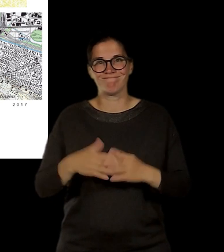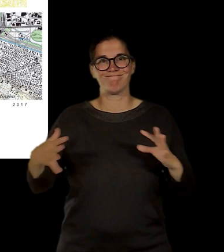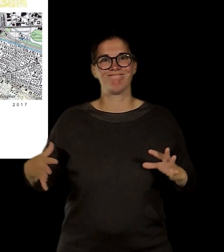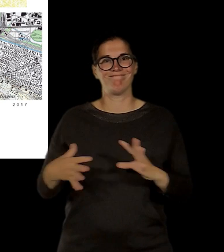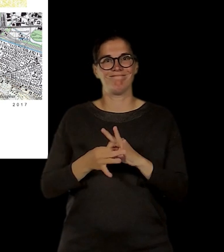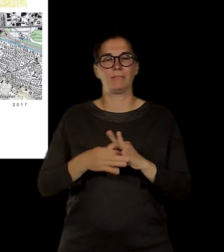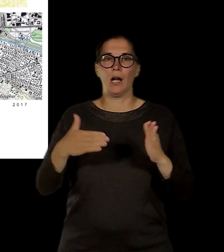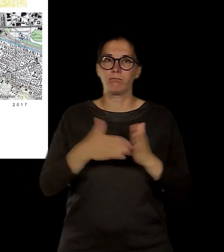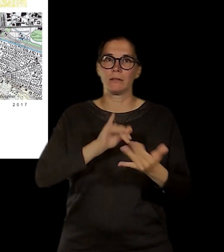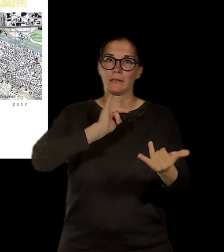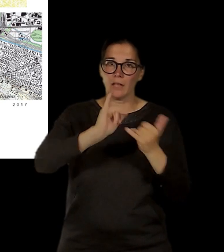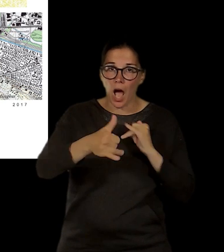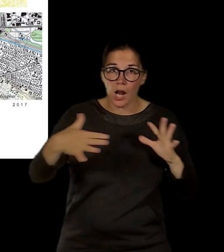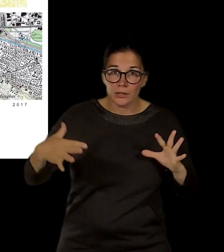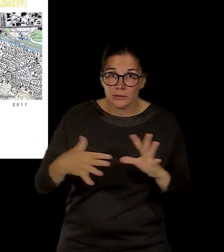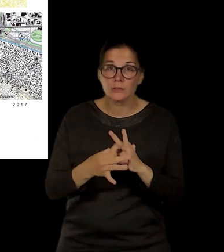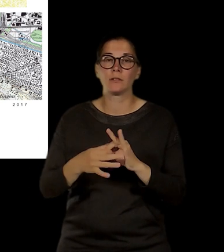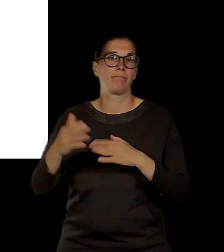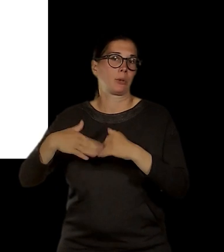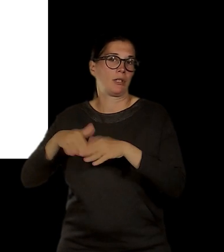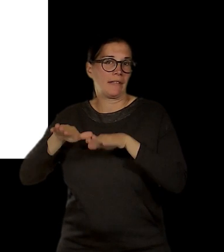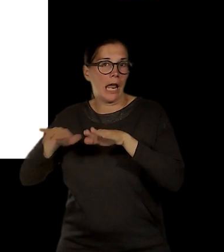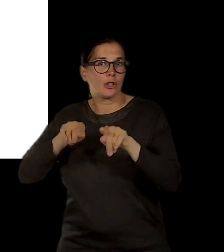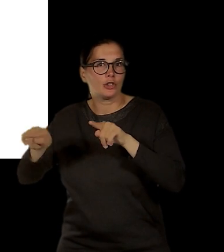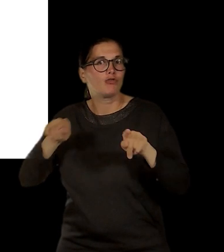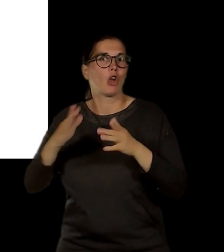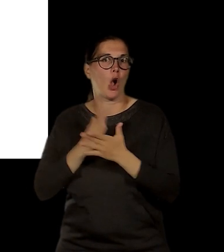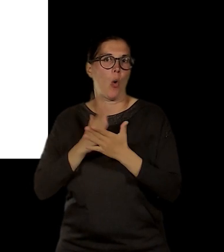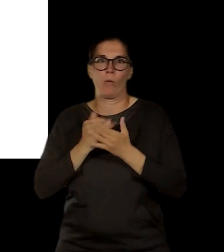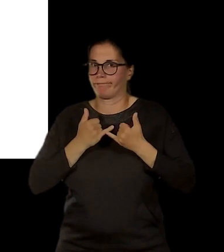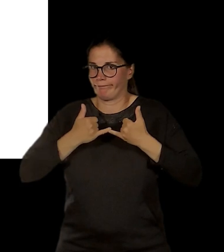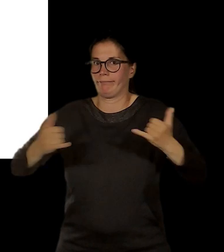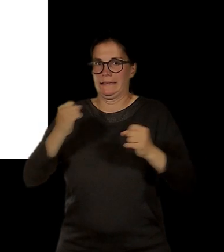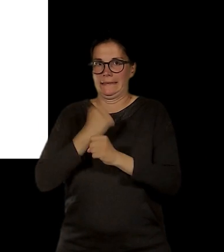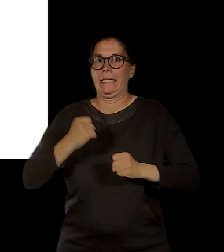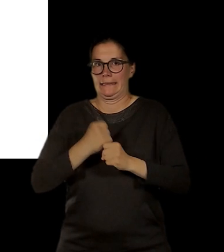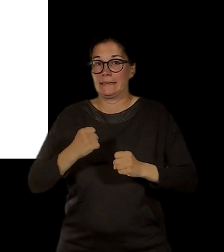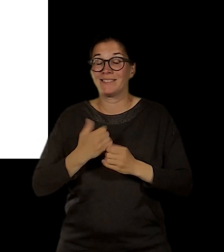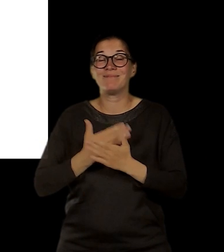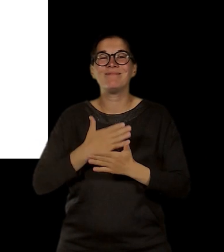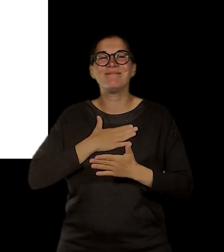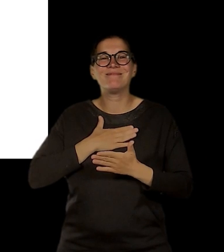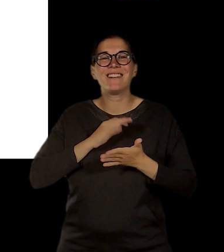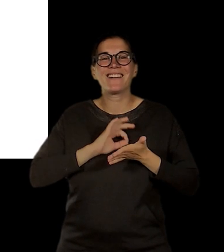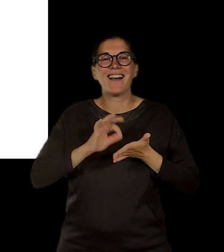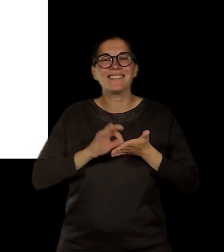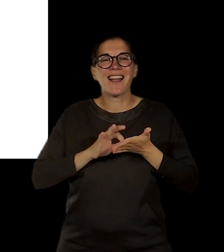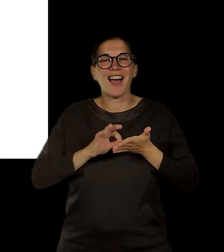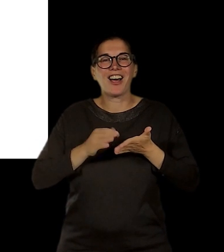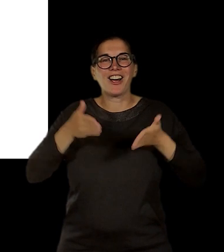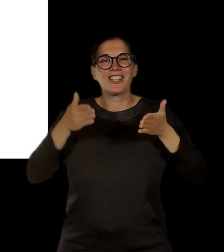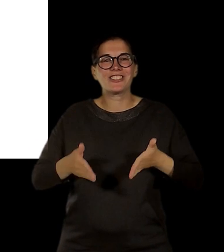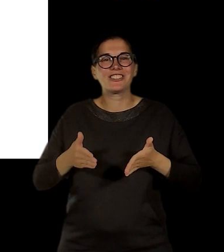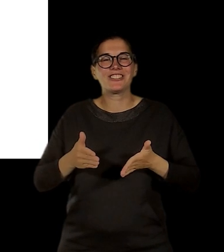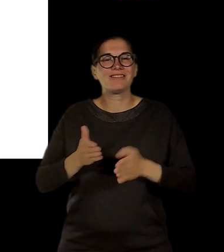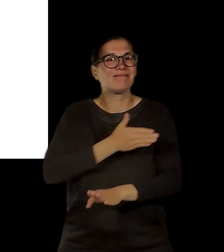na dálnici, s budováním letiště a tak dále. A naše kancelář už se zabývá, už to bude